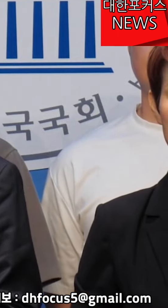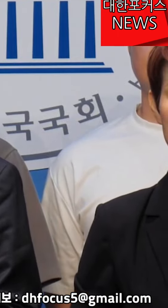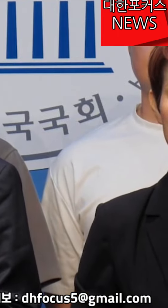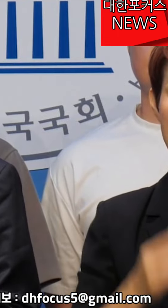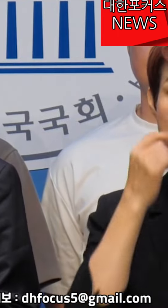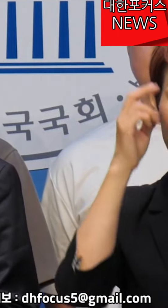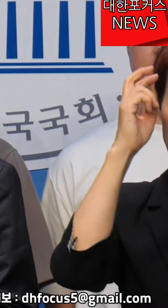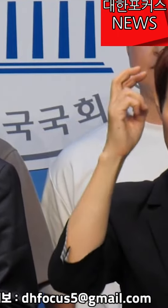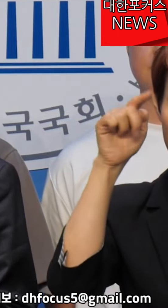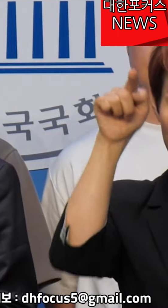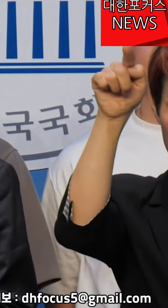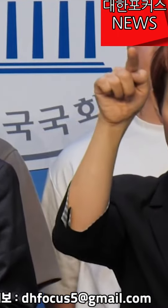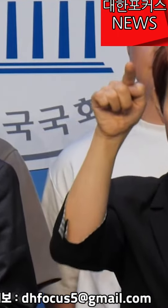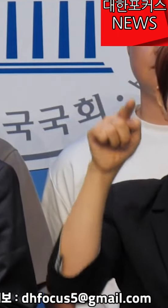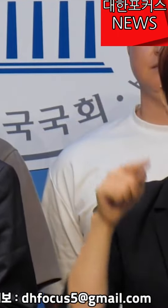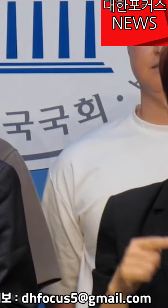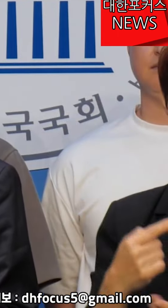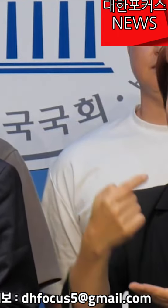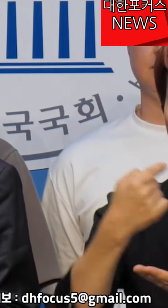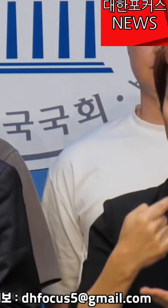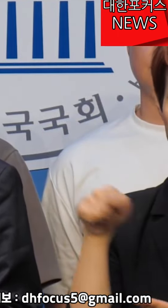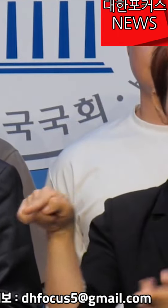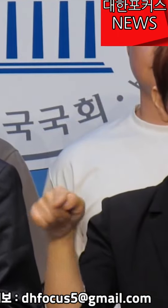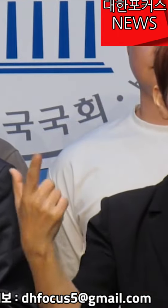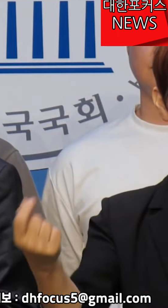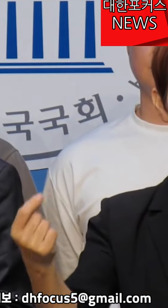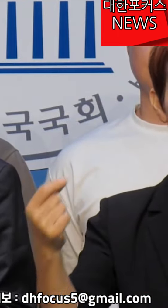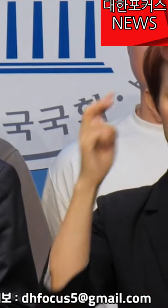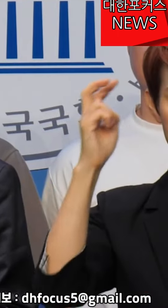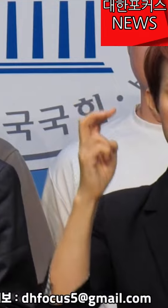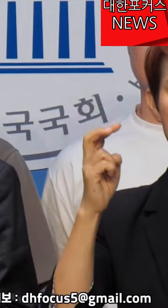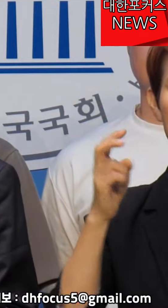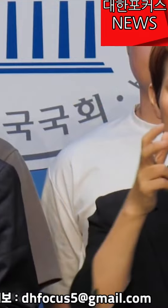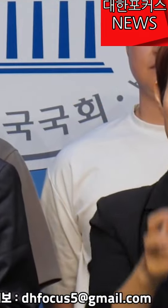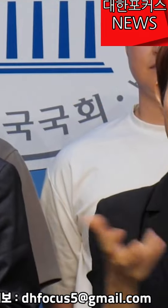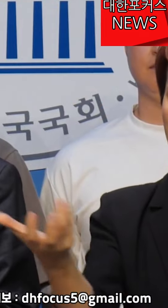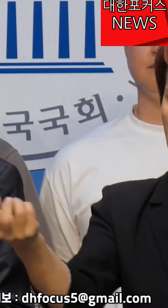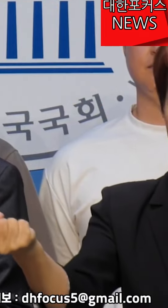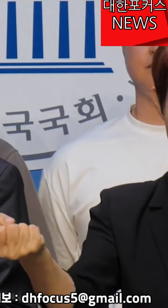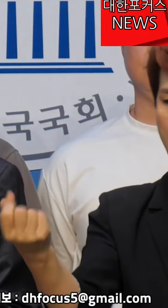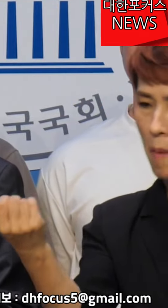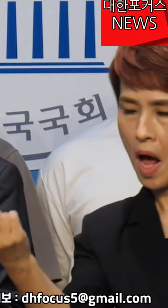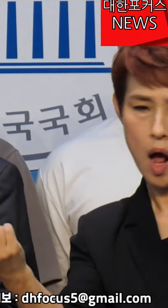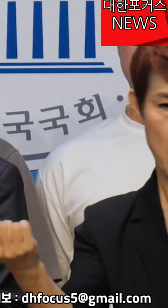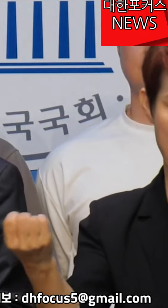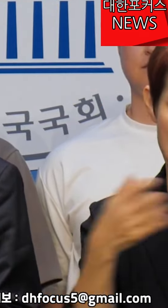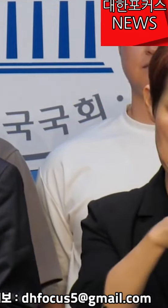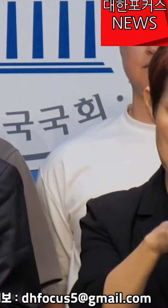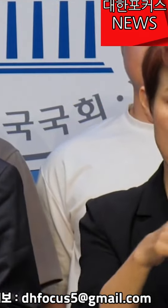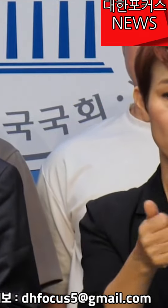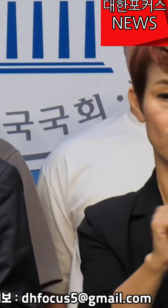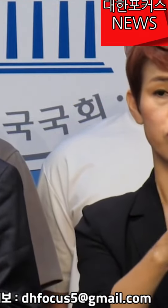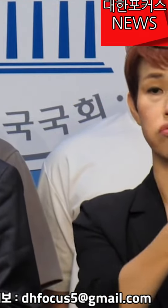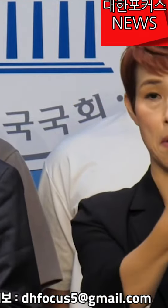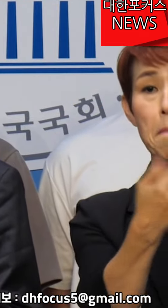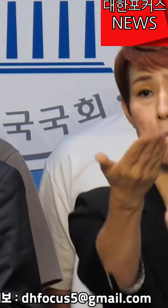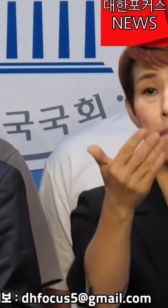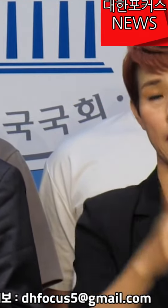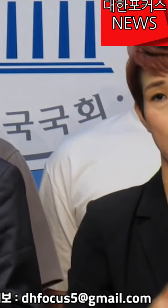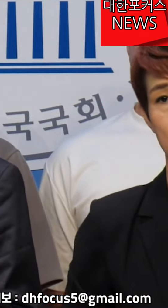니토덴코도 사업보고서에 자회사로 칭하며 한국 두 공장의 손익을 모두 계산해 주주들에게